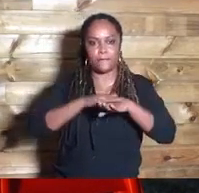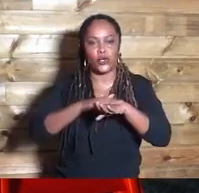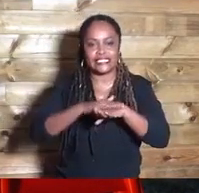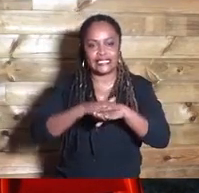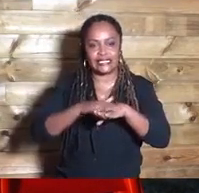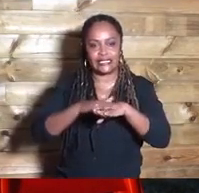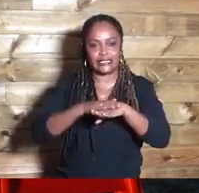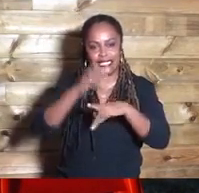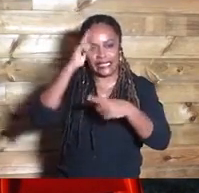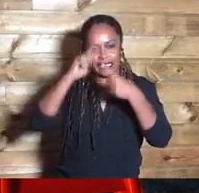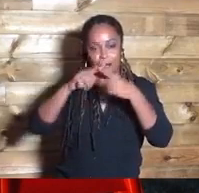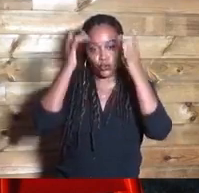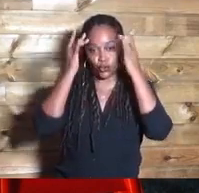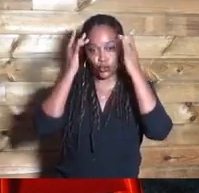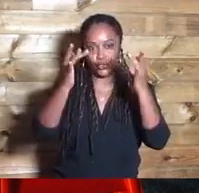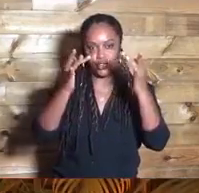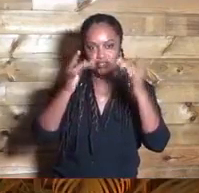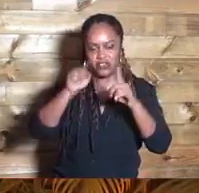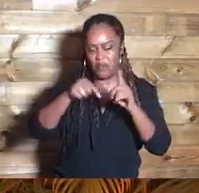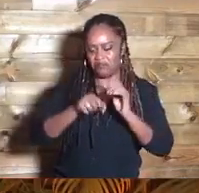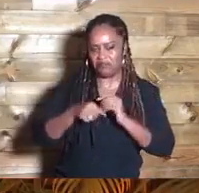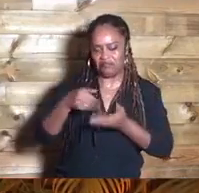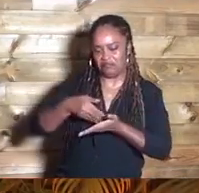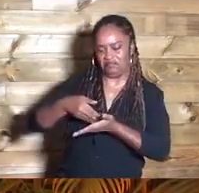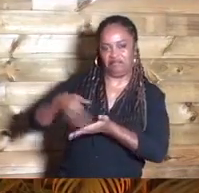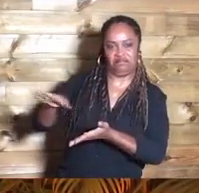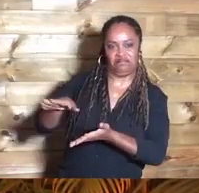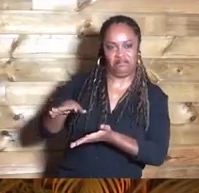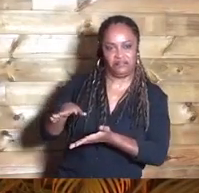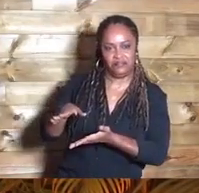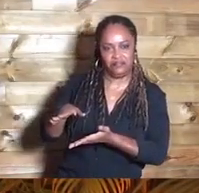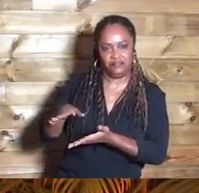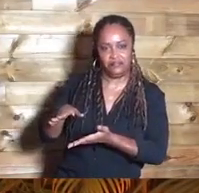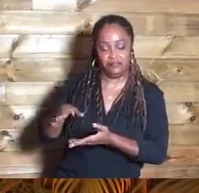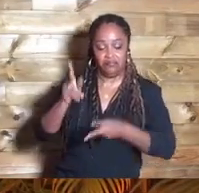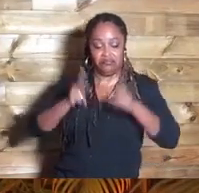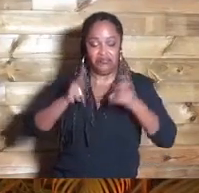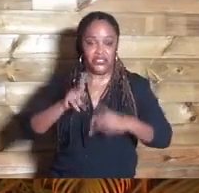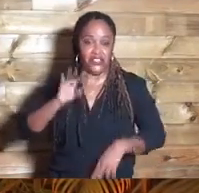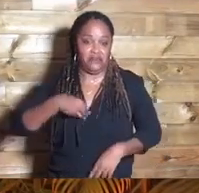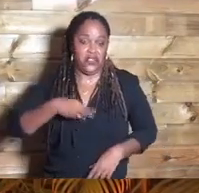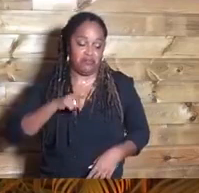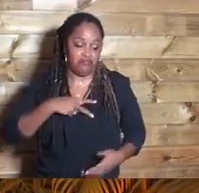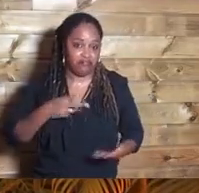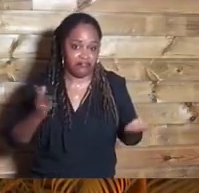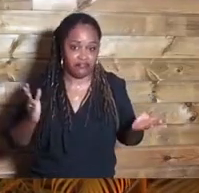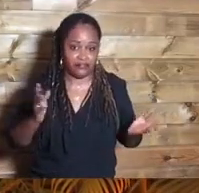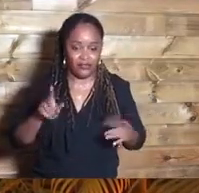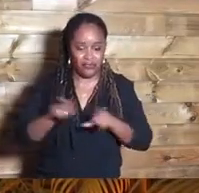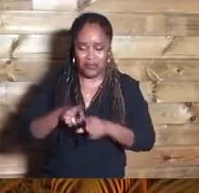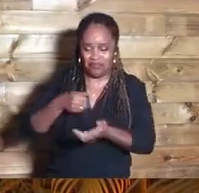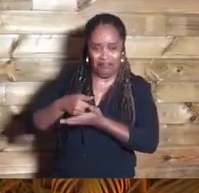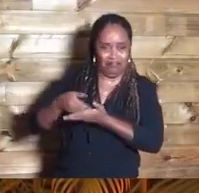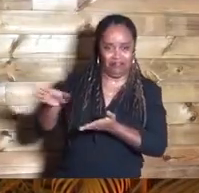charge de la culture. En pas nommé nom, mais aucun reconnaît d'autres. Peut-être est-ce dû à ma forte personnalité, que sais-je. En tout cas, ils ont dénigré cet